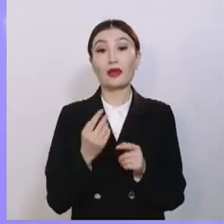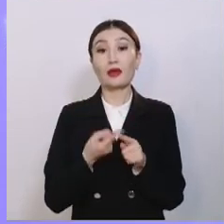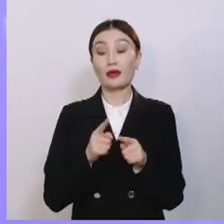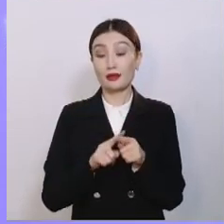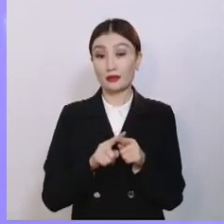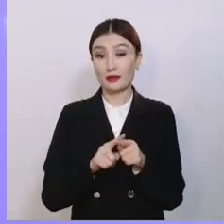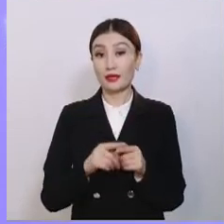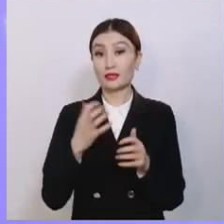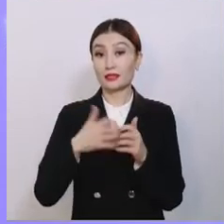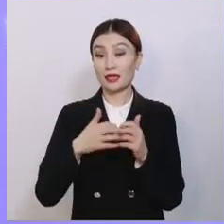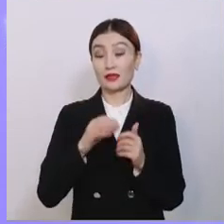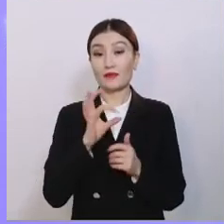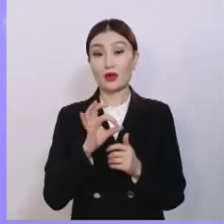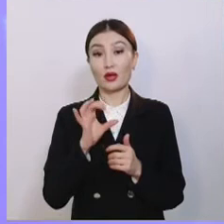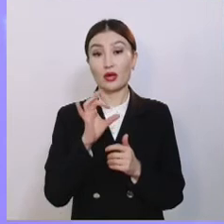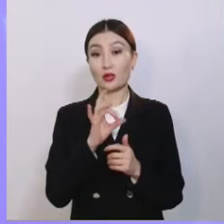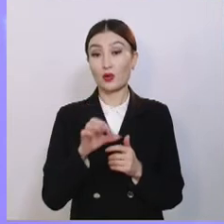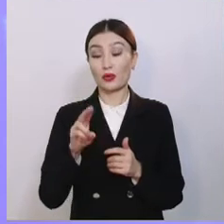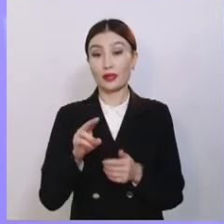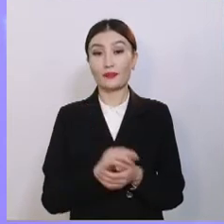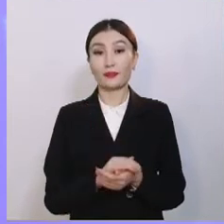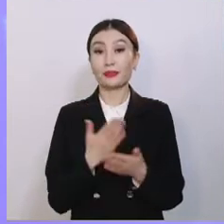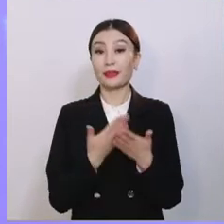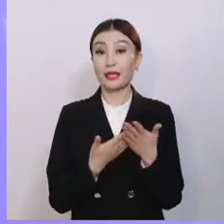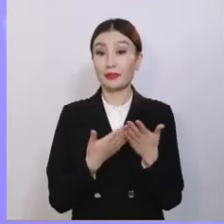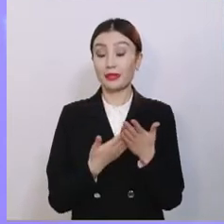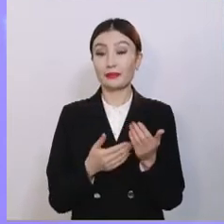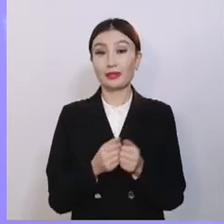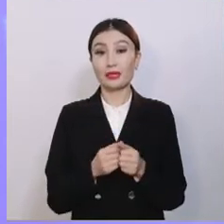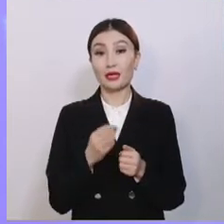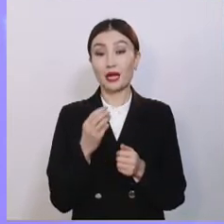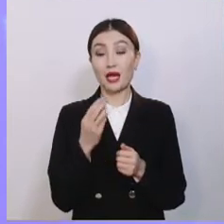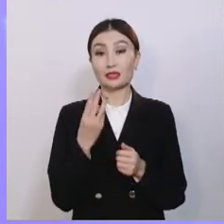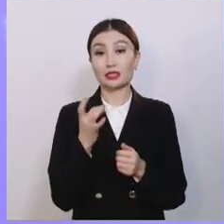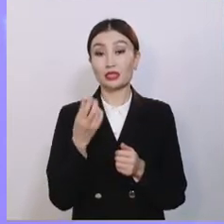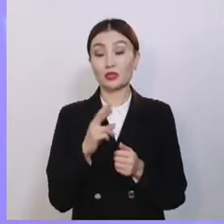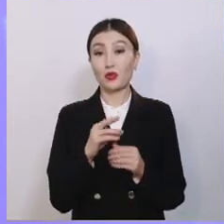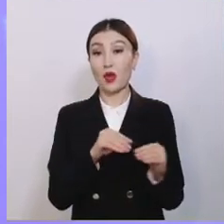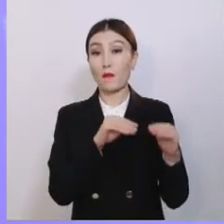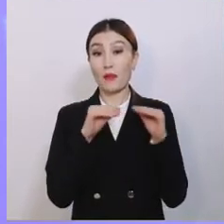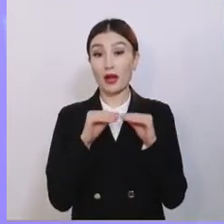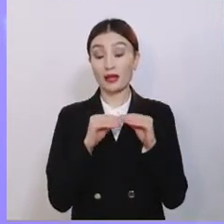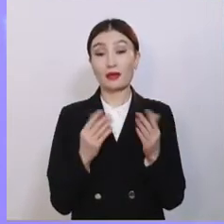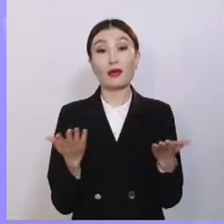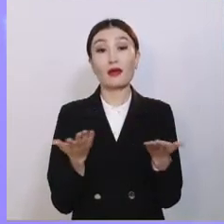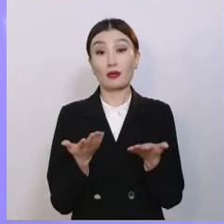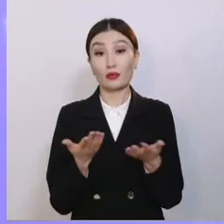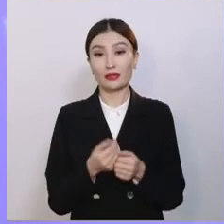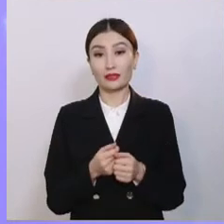это прилагательное среднего рода. Например, шерстяной плед. Плед